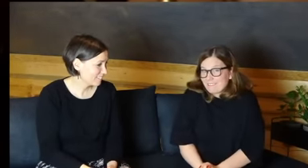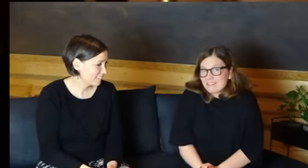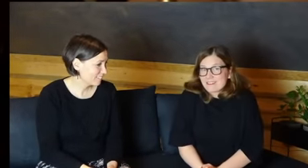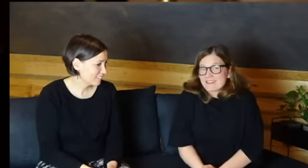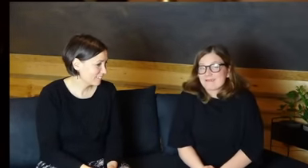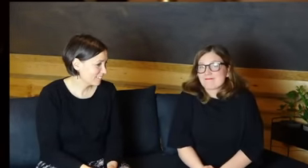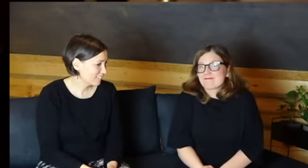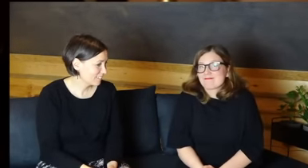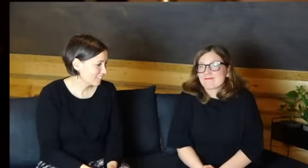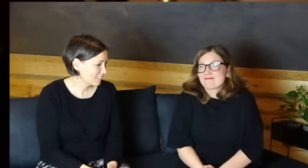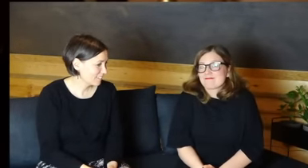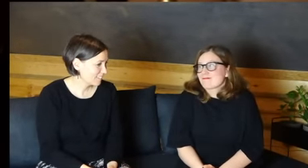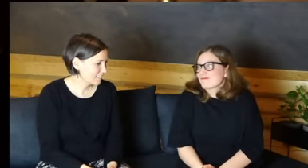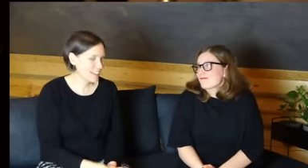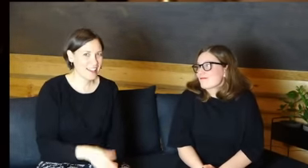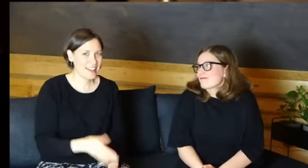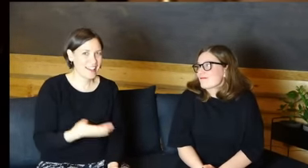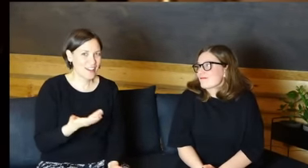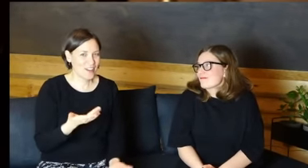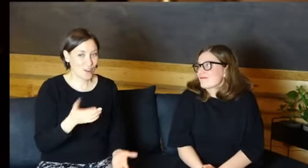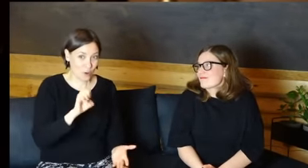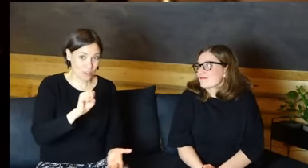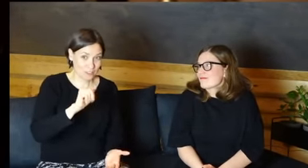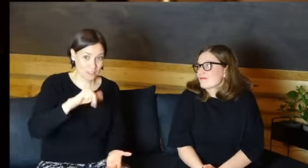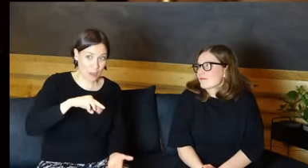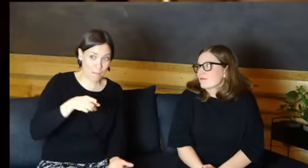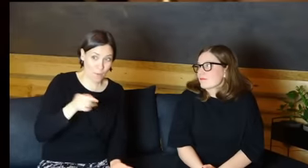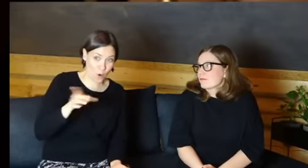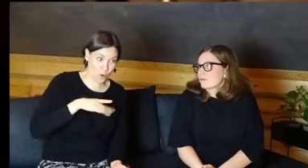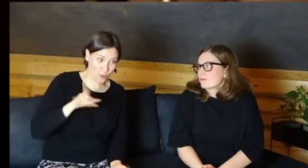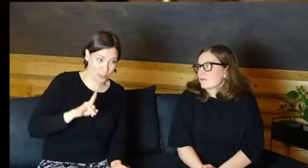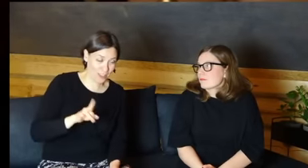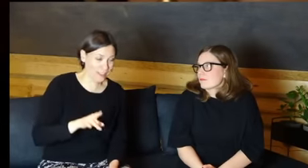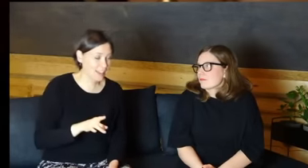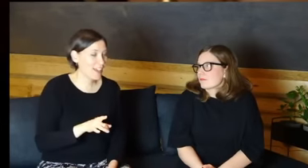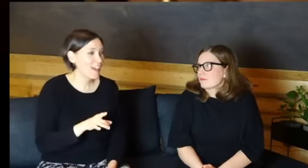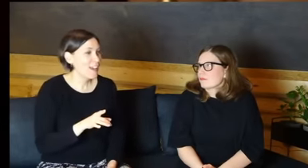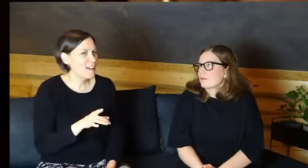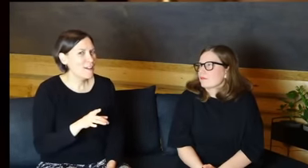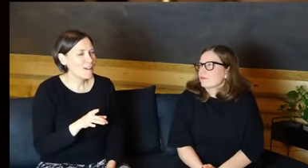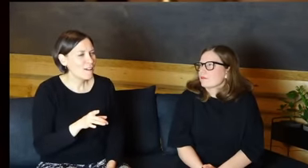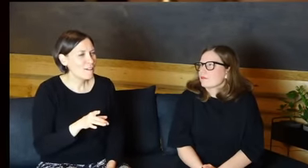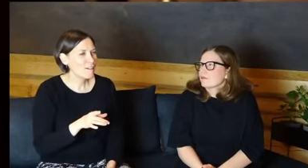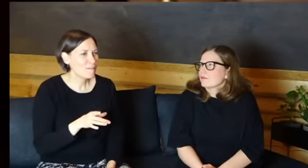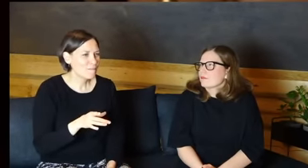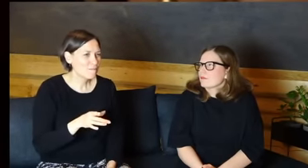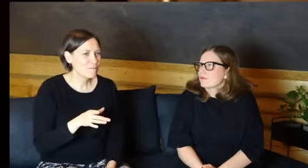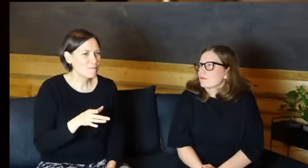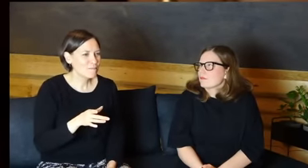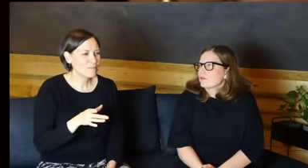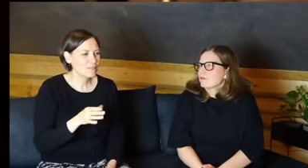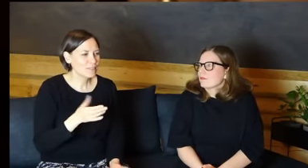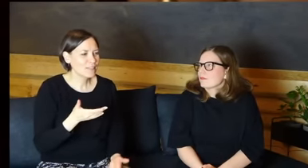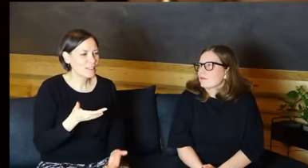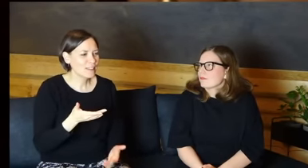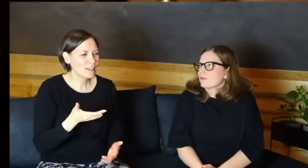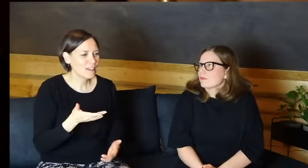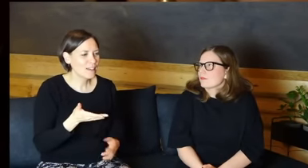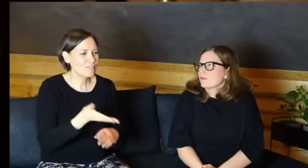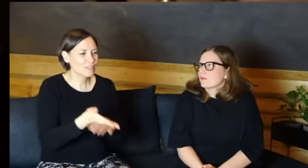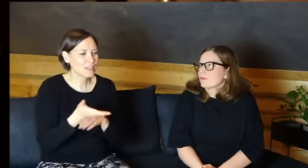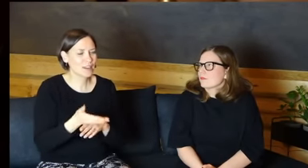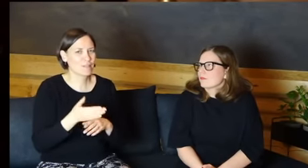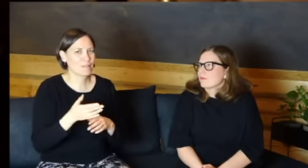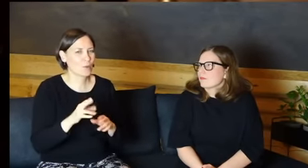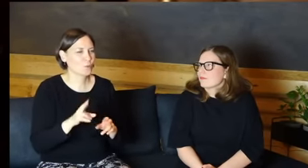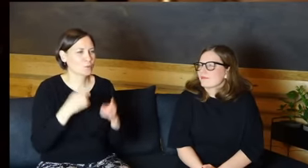Onko Sampoja mä voin kertoa tästä menneeltä viikolta, tuota, niin meillä tämän firman toinen toimitusjohtaja niin,